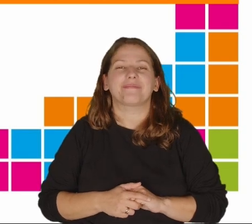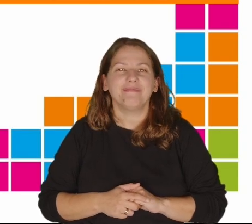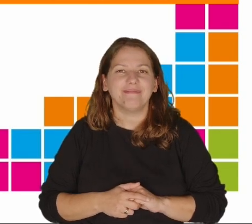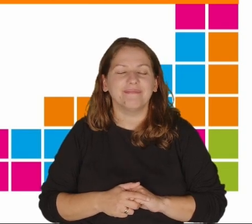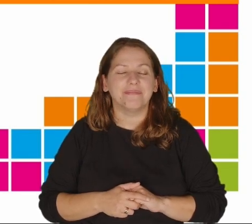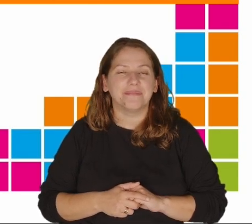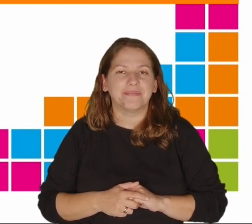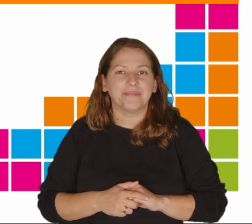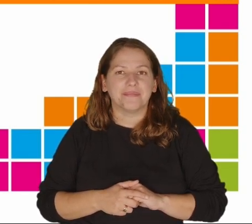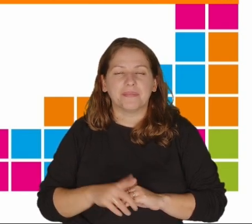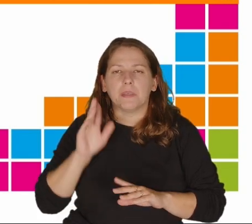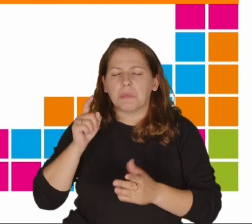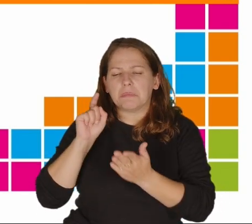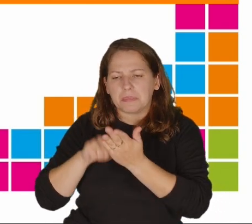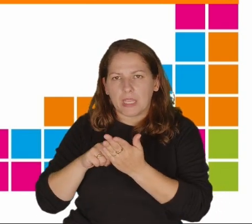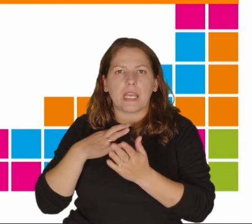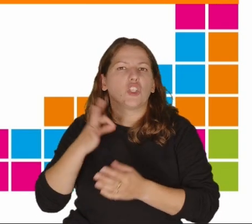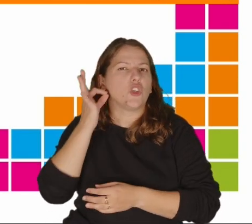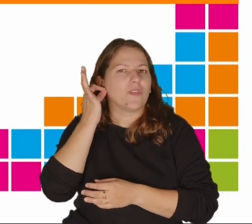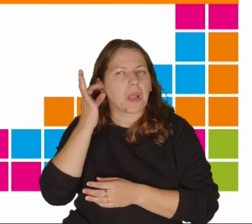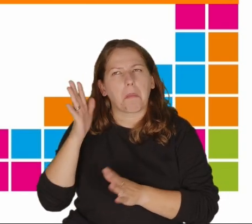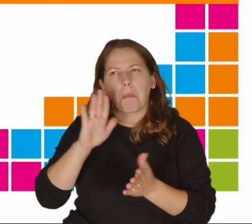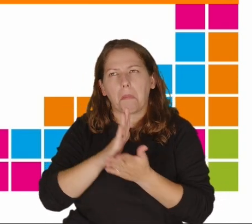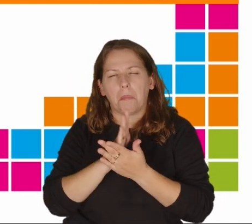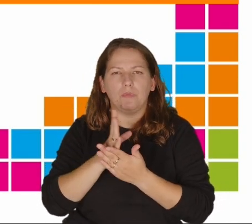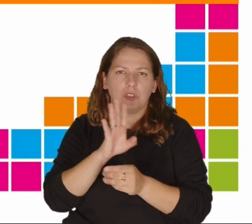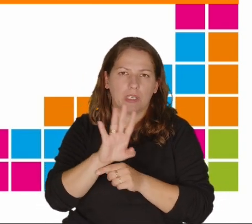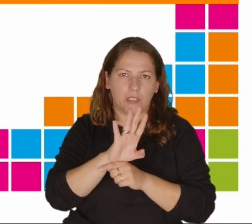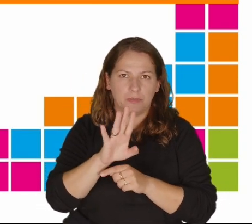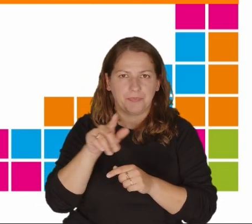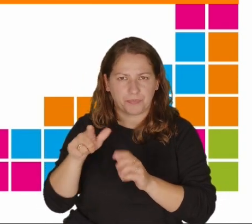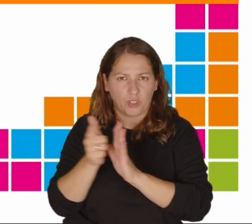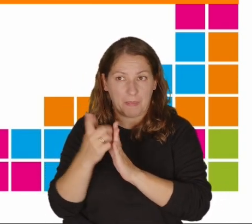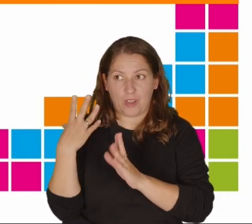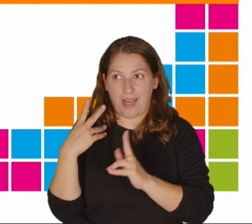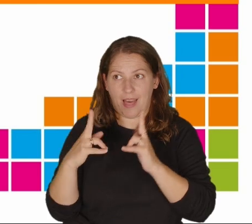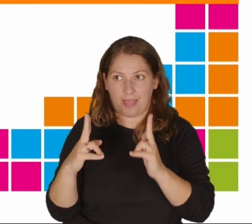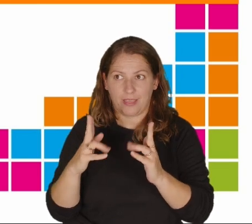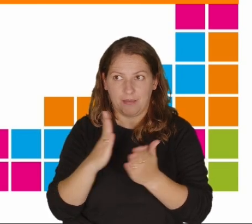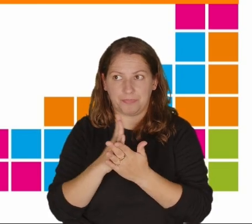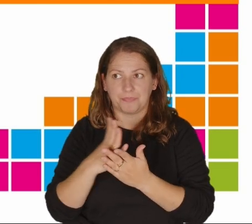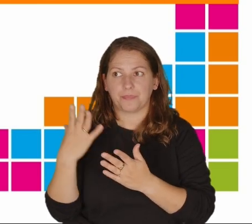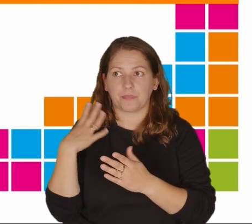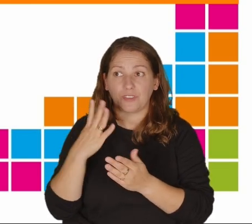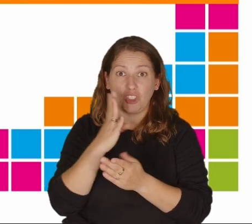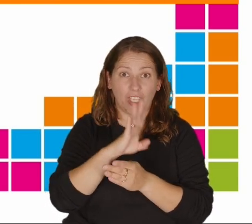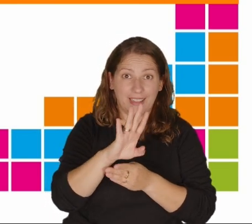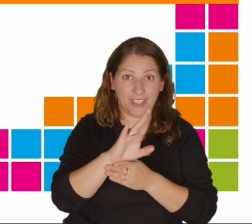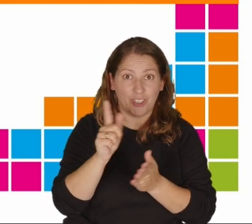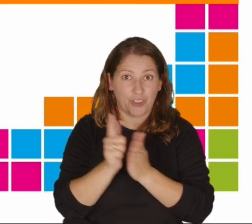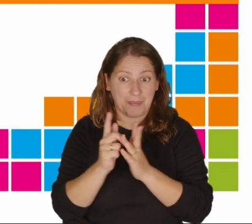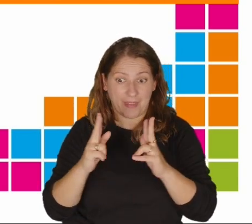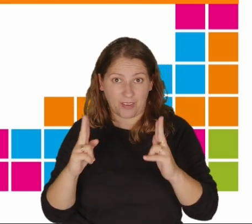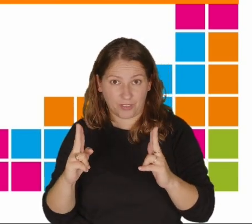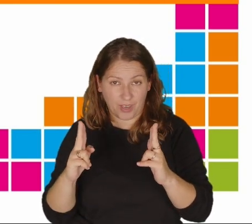Potem zaznaczyłem, że jestem dziewczynką w wieku między 14 a 17 lat. Zauważcie Państwo, że to jest wiek 14-17. To tak jak